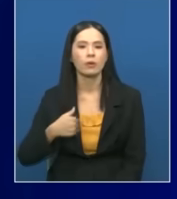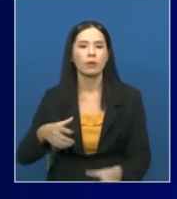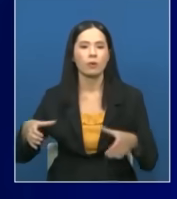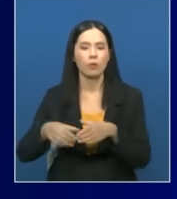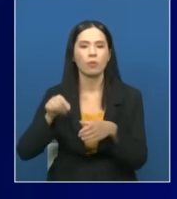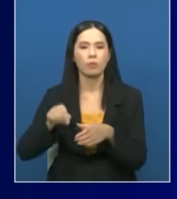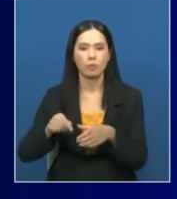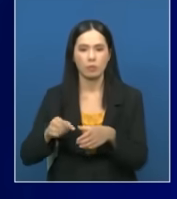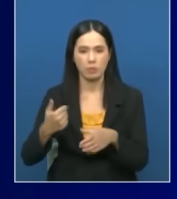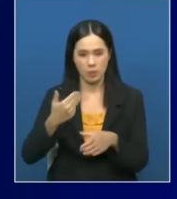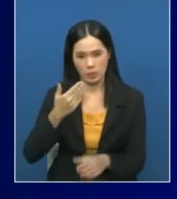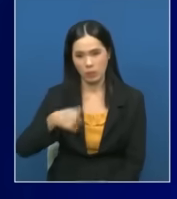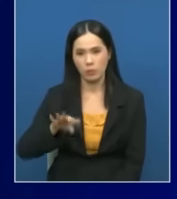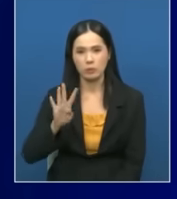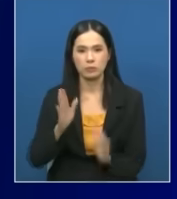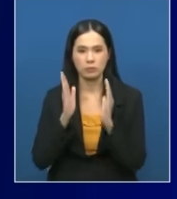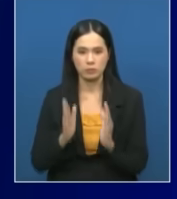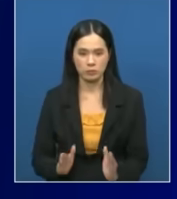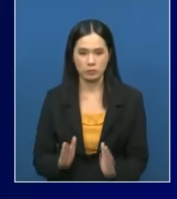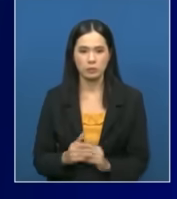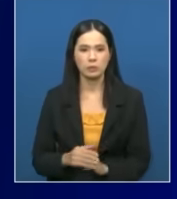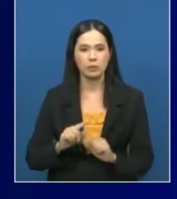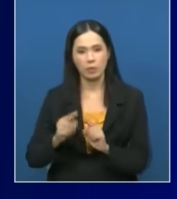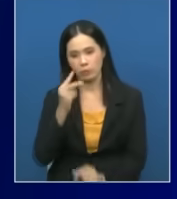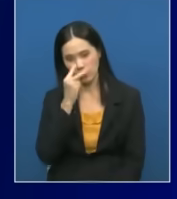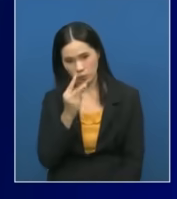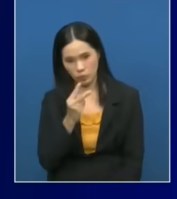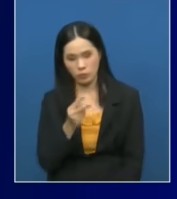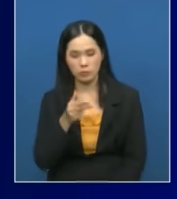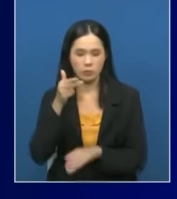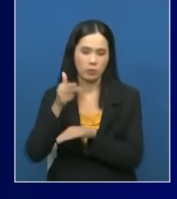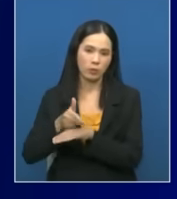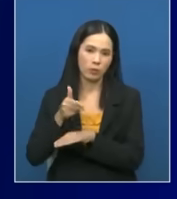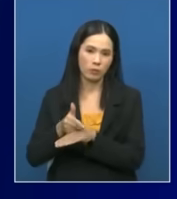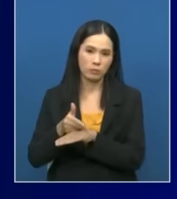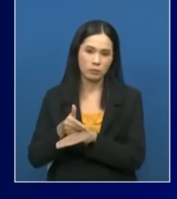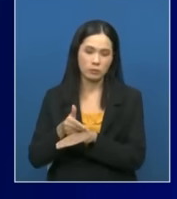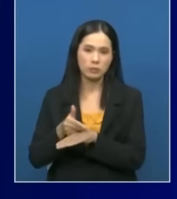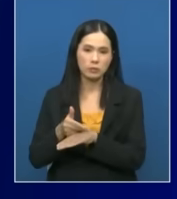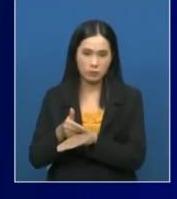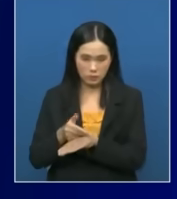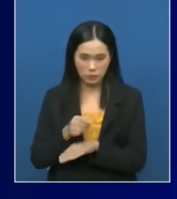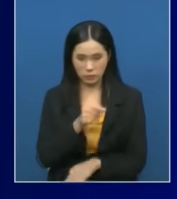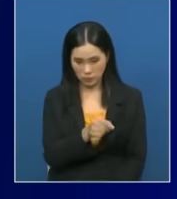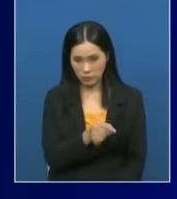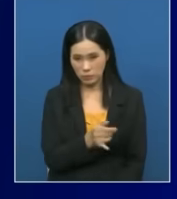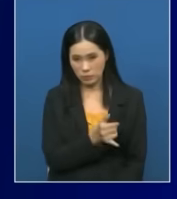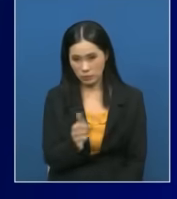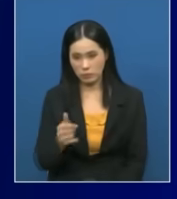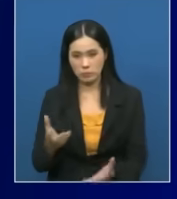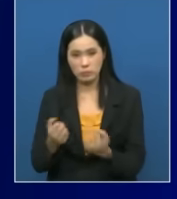หตุมันมีทั้งหมด4คนแต่ก็ไปดูกล้องวงจรปิดผู้เสียหายอ่ะเขาลงมารับผู้ก่อเหตุที่เหลือเอง